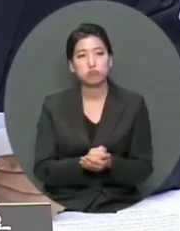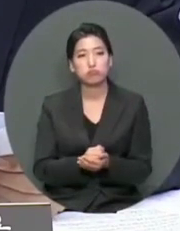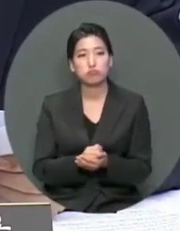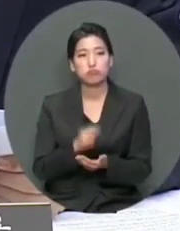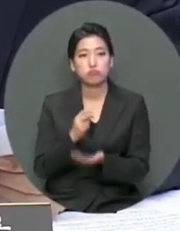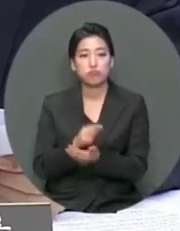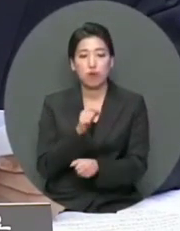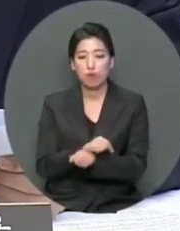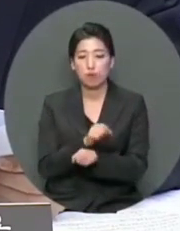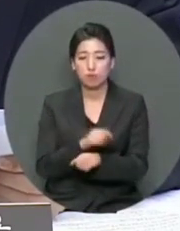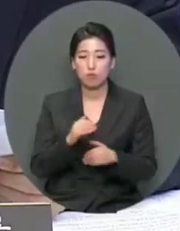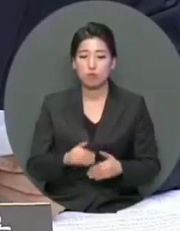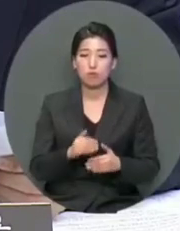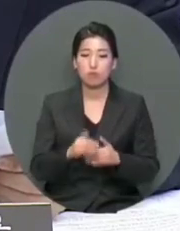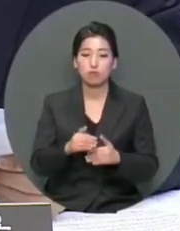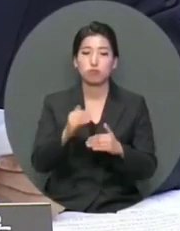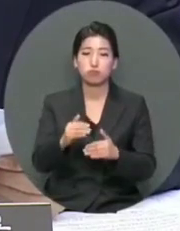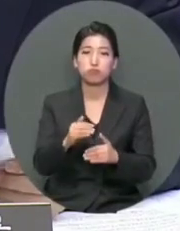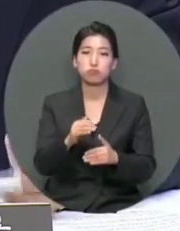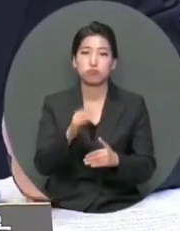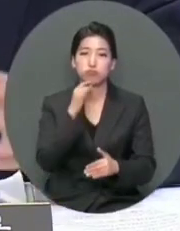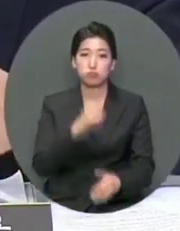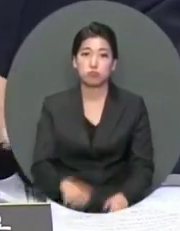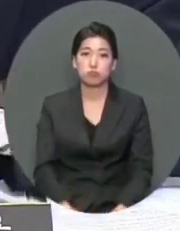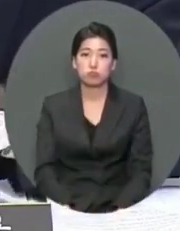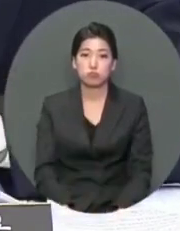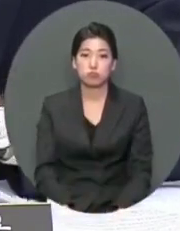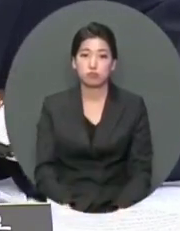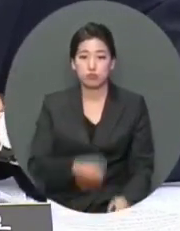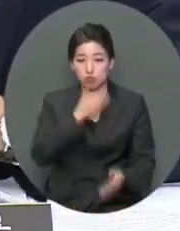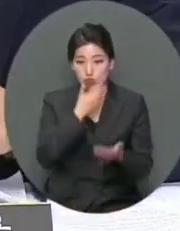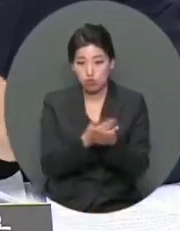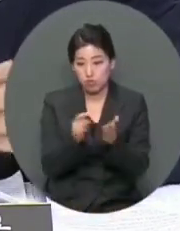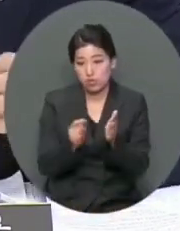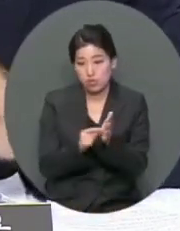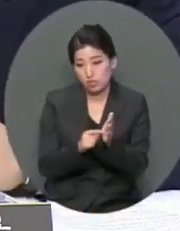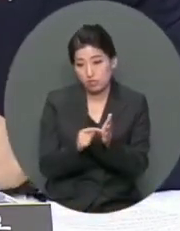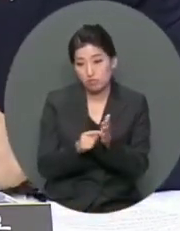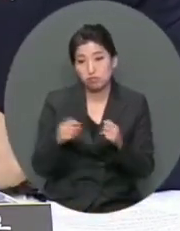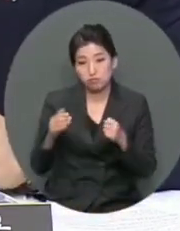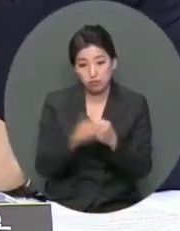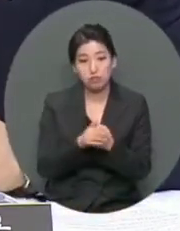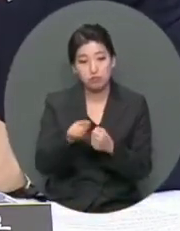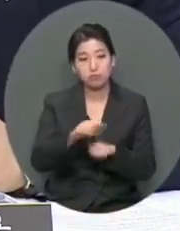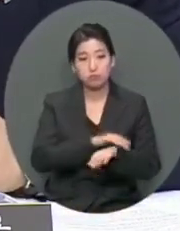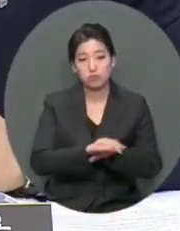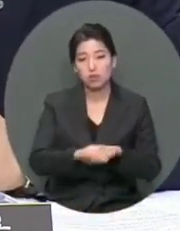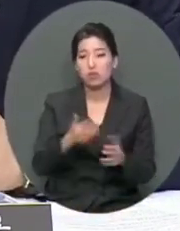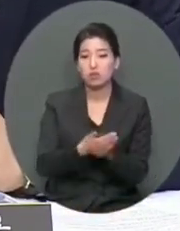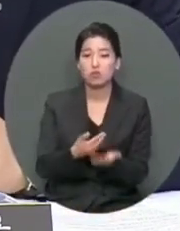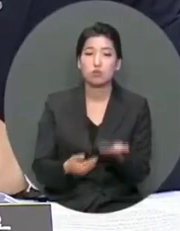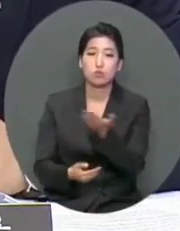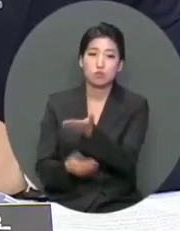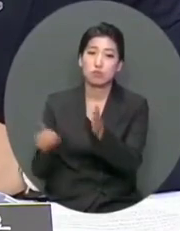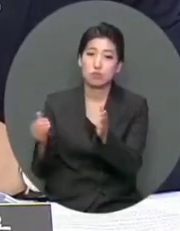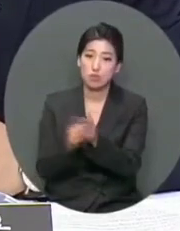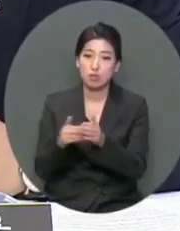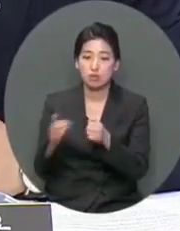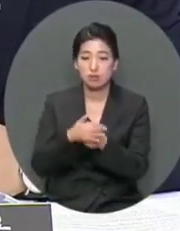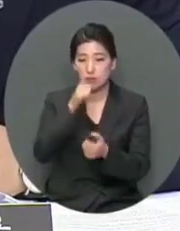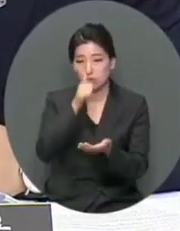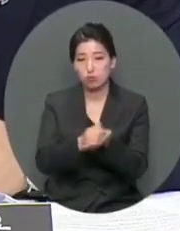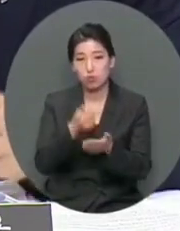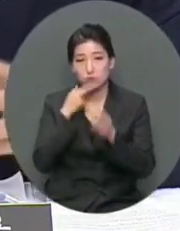사법행정사무의 수행일 뿐 아니라 가장 중요하고 시급한 사법행정 역할 중에 하나다. 이렇게 해서 무죄